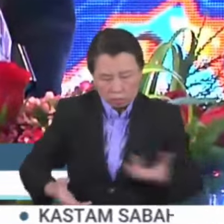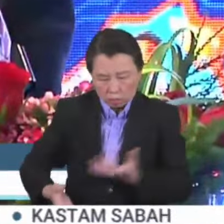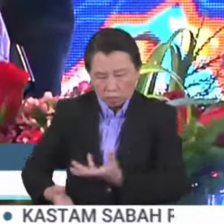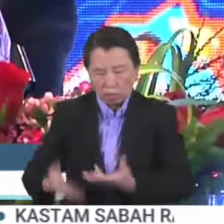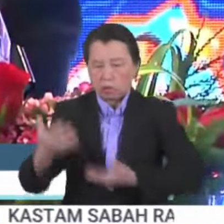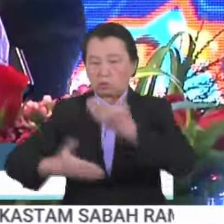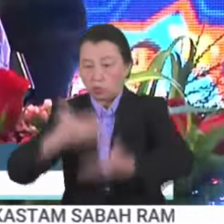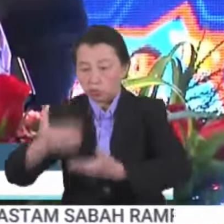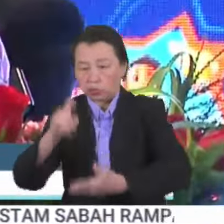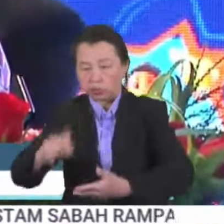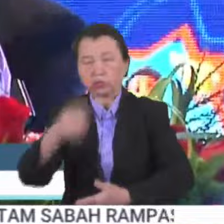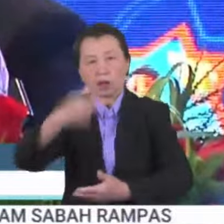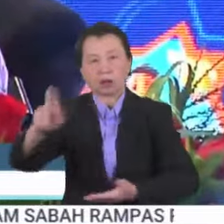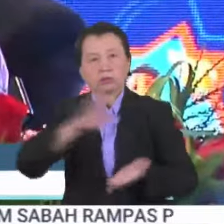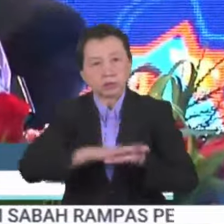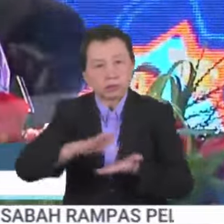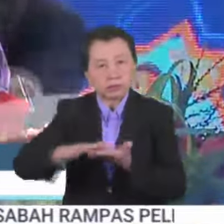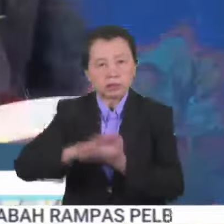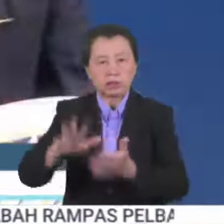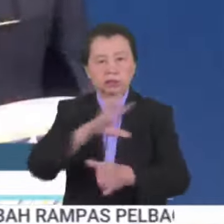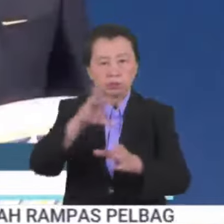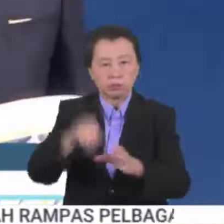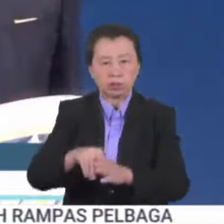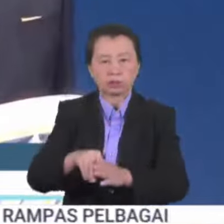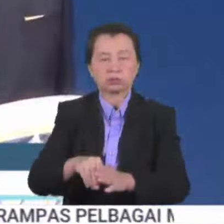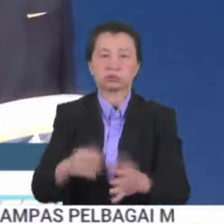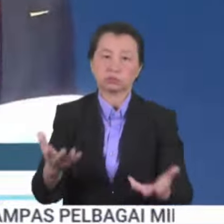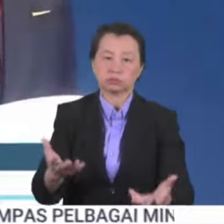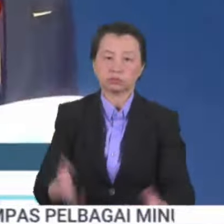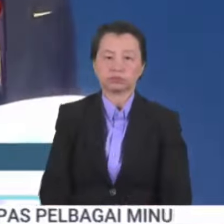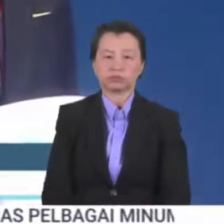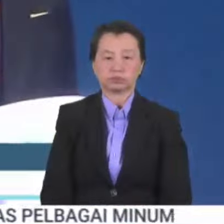proses kena halal, masuk logistik, you cannot go into.